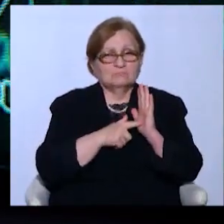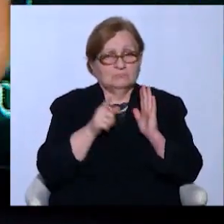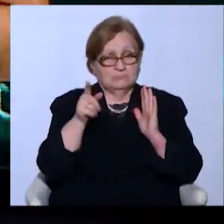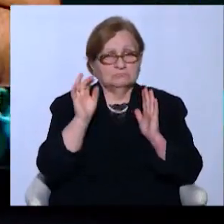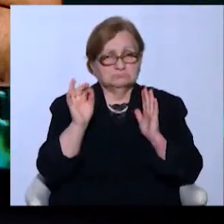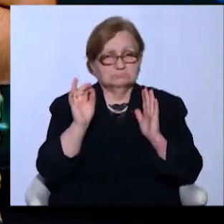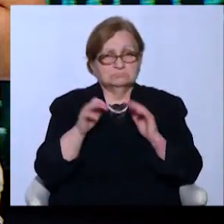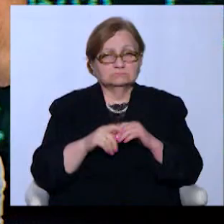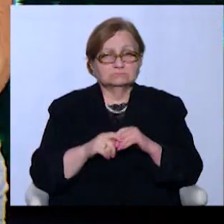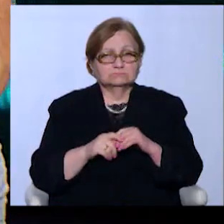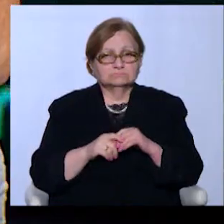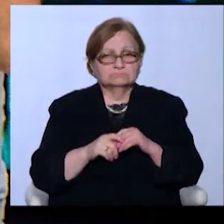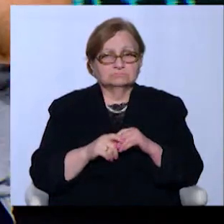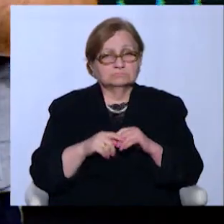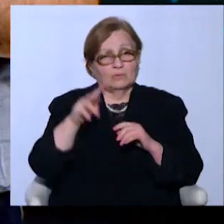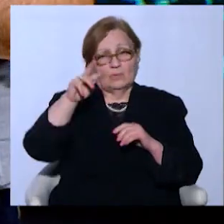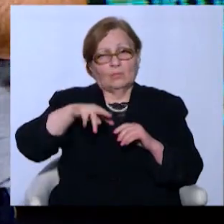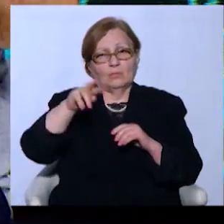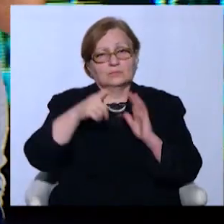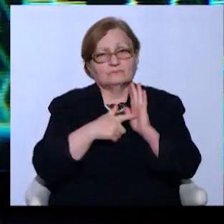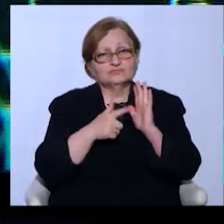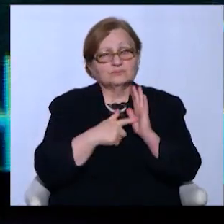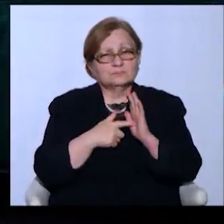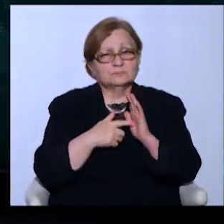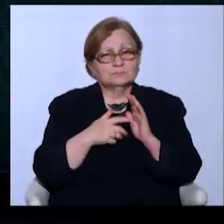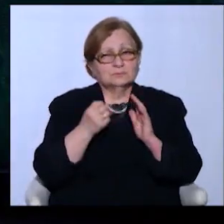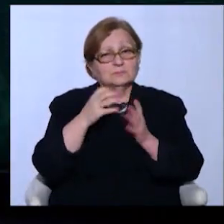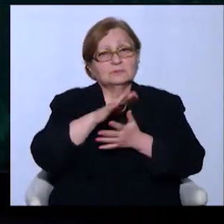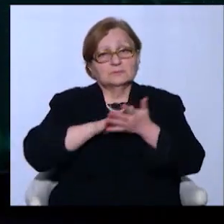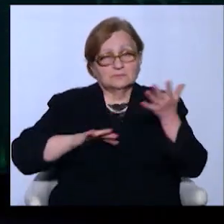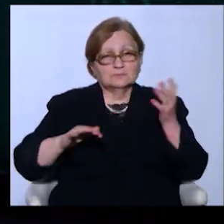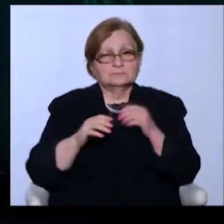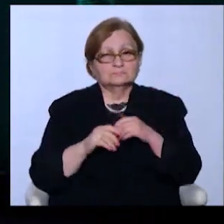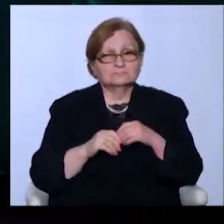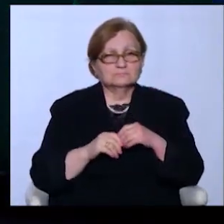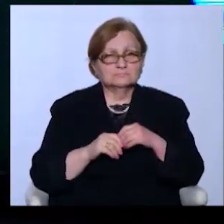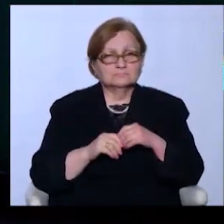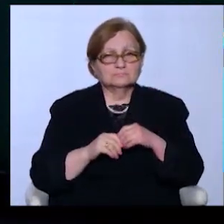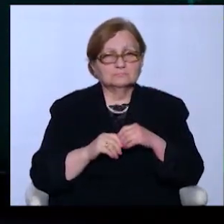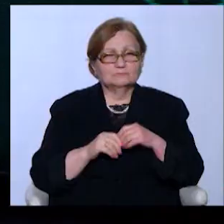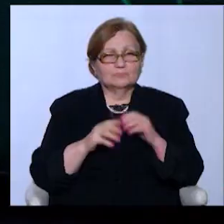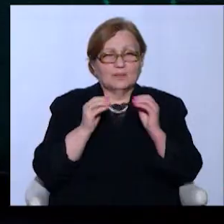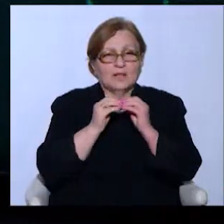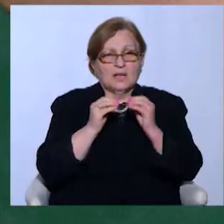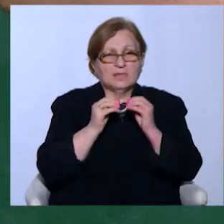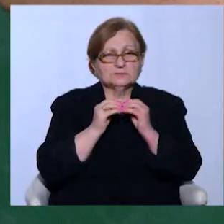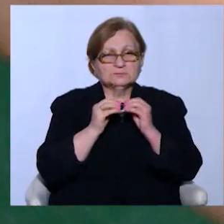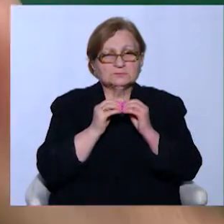რიცხვი 7-ით ბოლოვდება. ესეც ბოლოვდება. ვაგრძელებ ფიქრს, ვაგრძელებ 10-ზე რომ